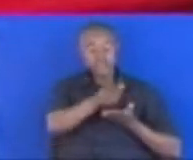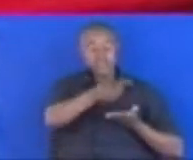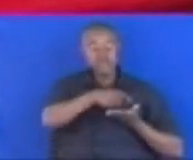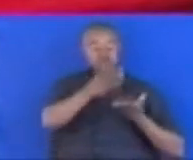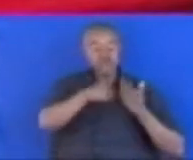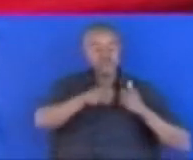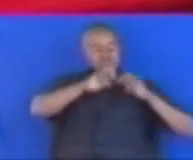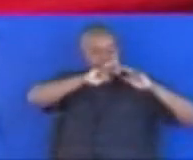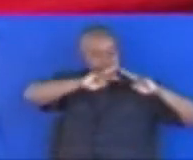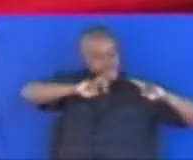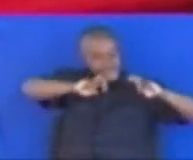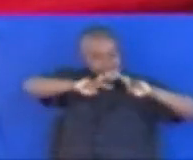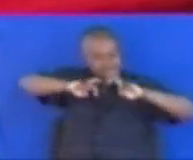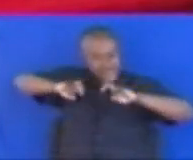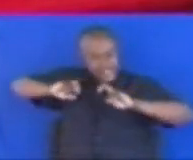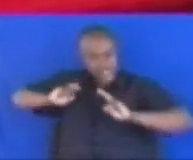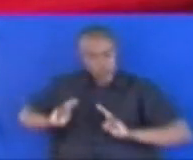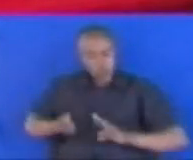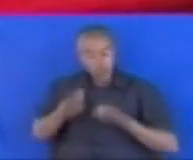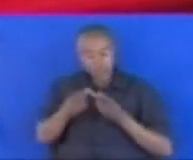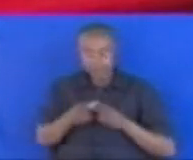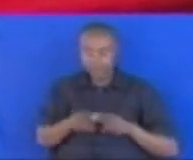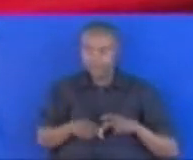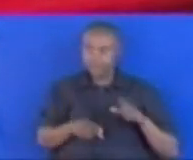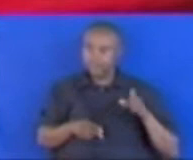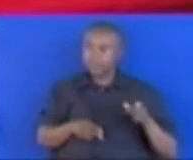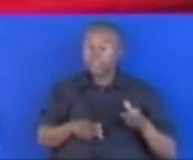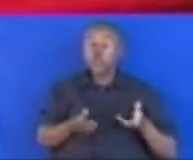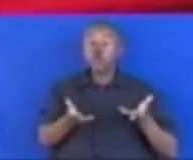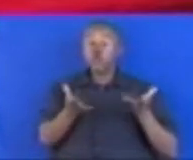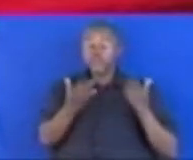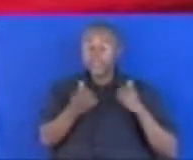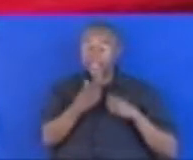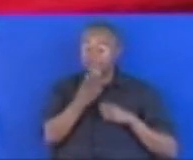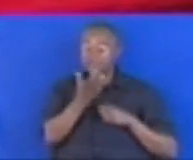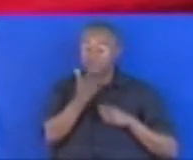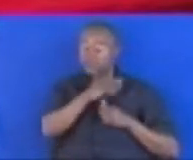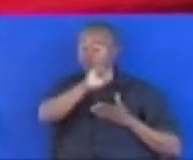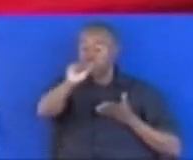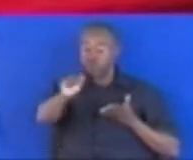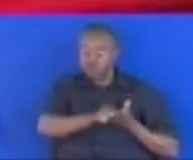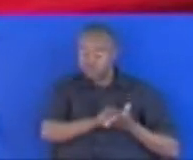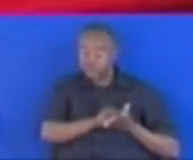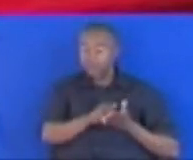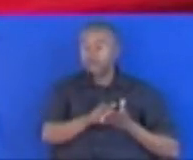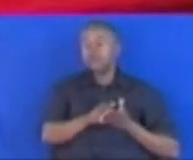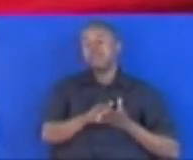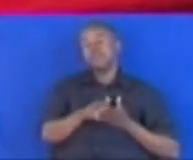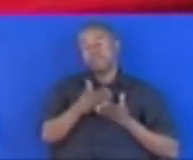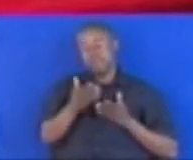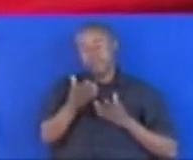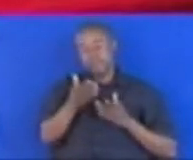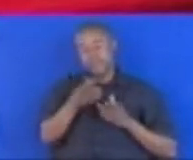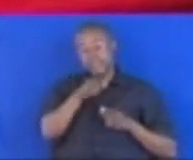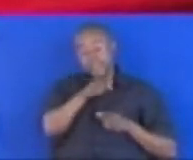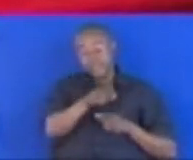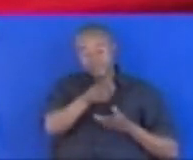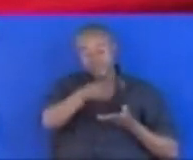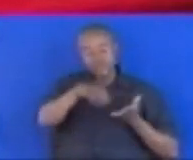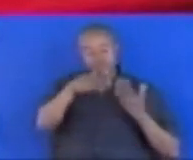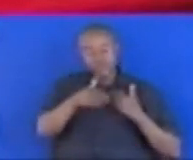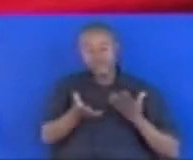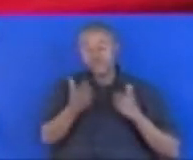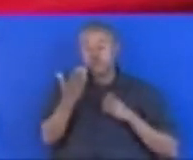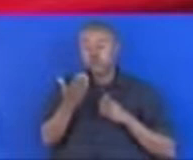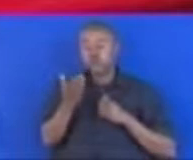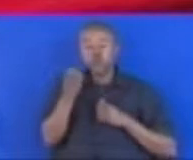yaangaliwe upya, ikibidi wizara ya fedha iyafute ili waweze kupatiwa dawa; na tatu, bajeti yote